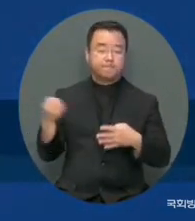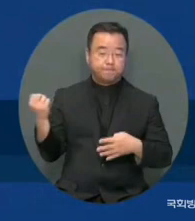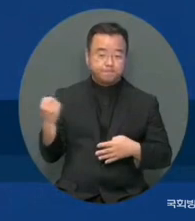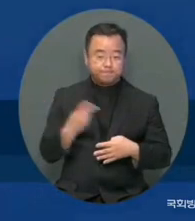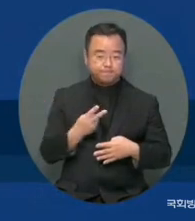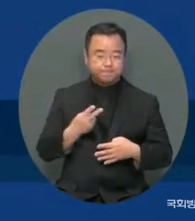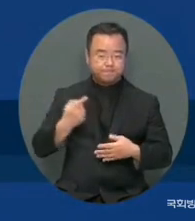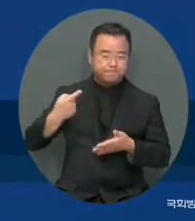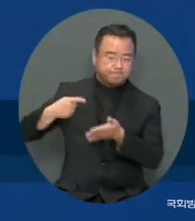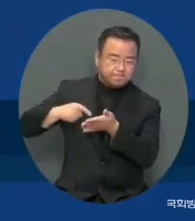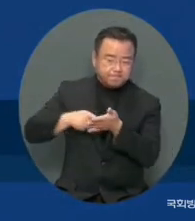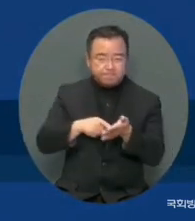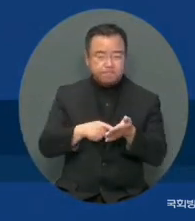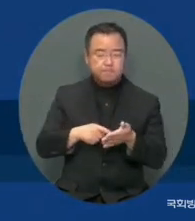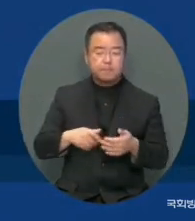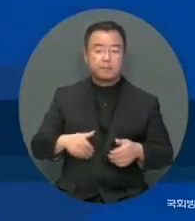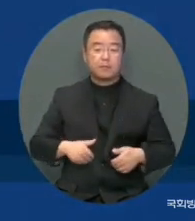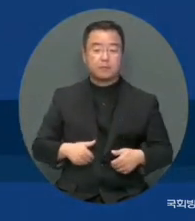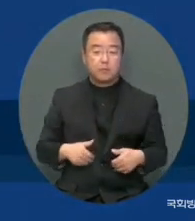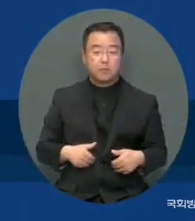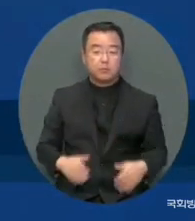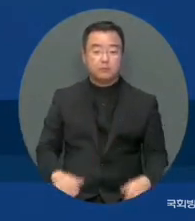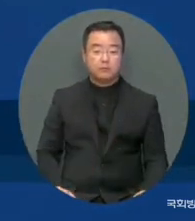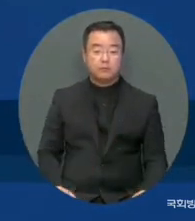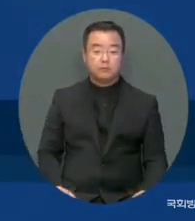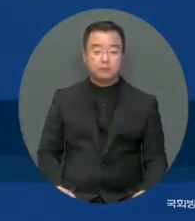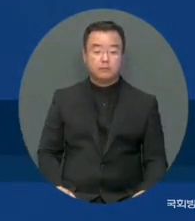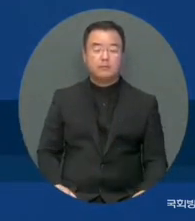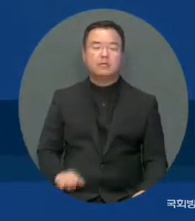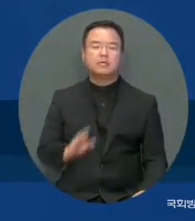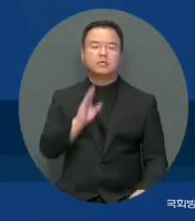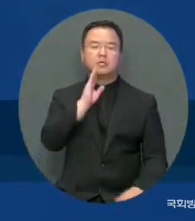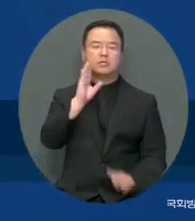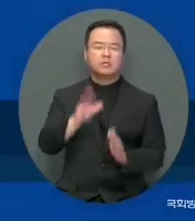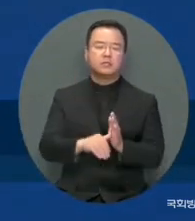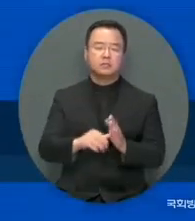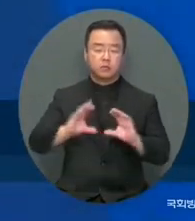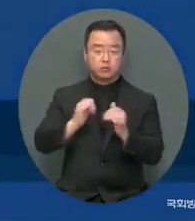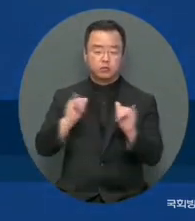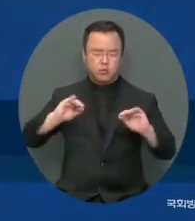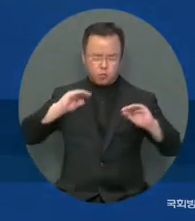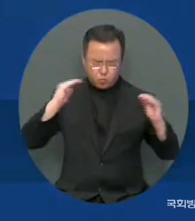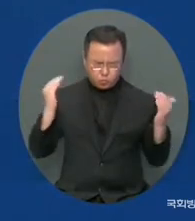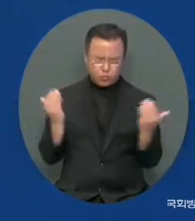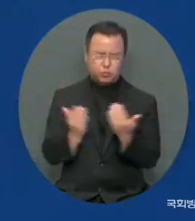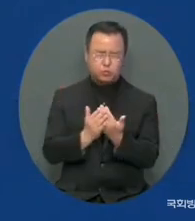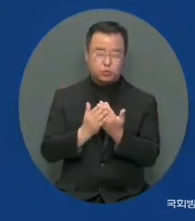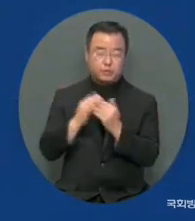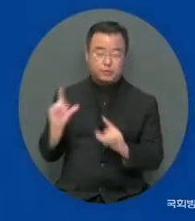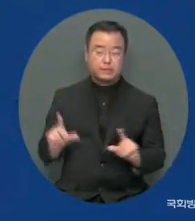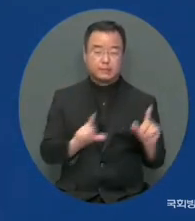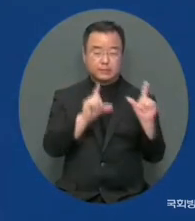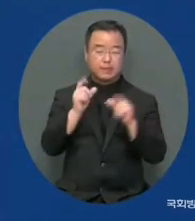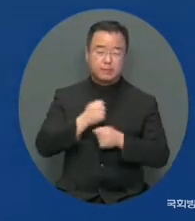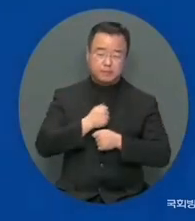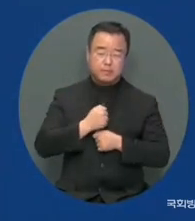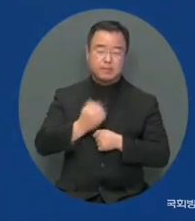밀고 나가야 합니다. 그래야 국민이 온전히 생업을 지켜낼 수 있습니다.